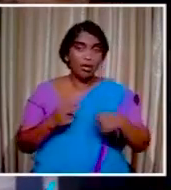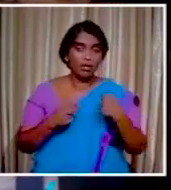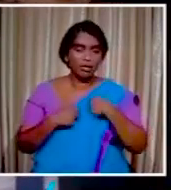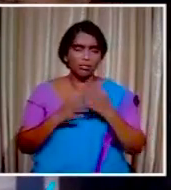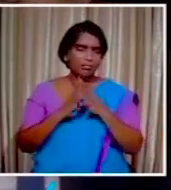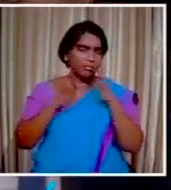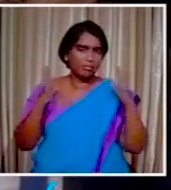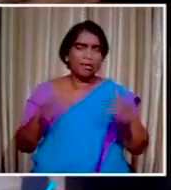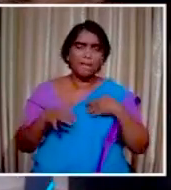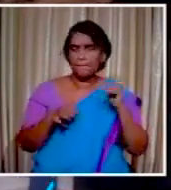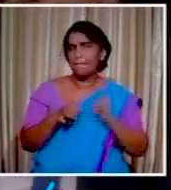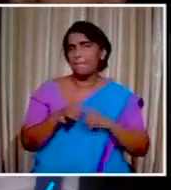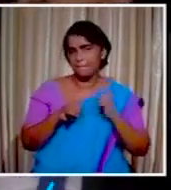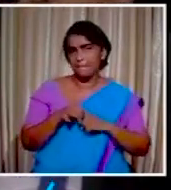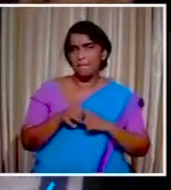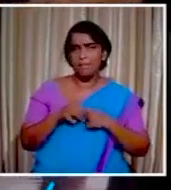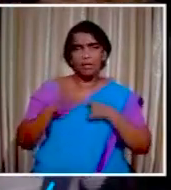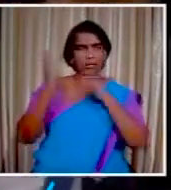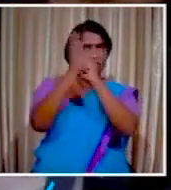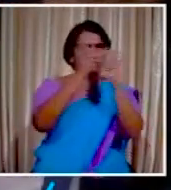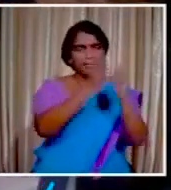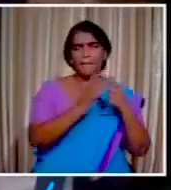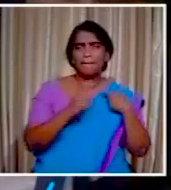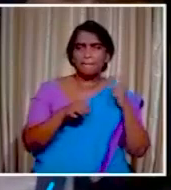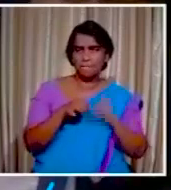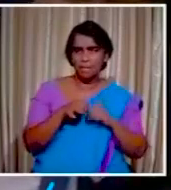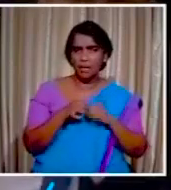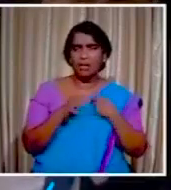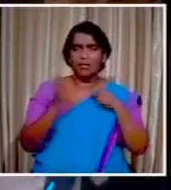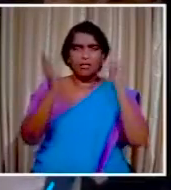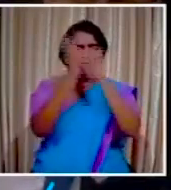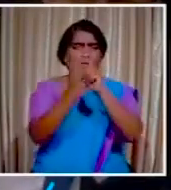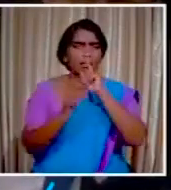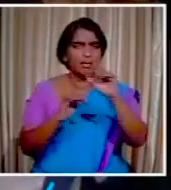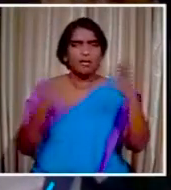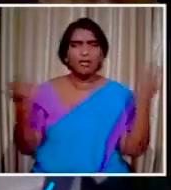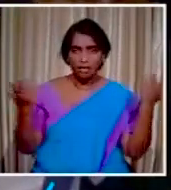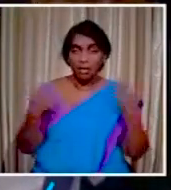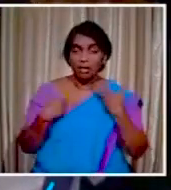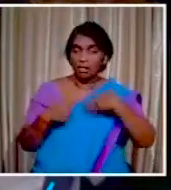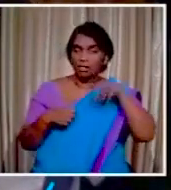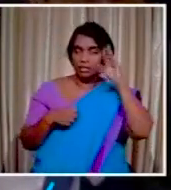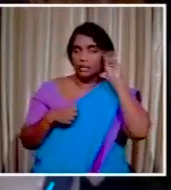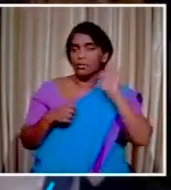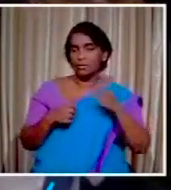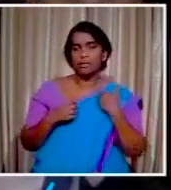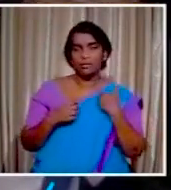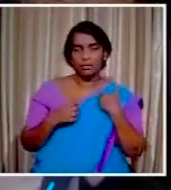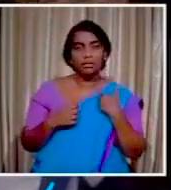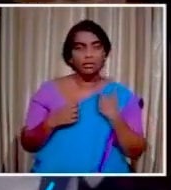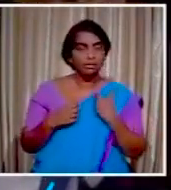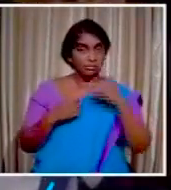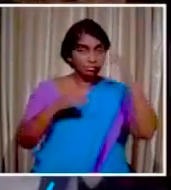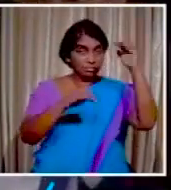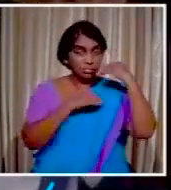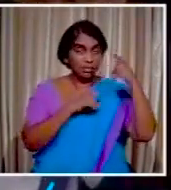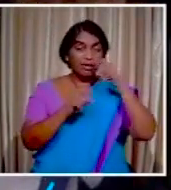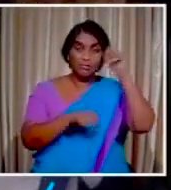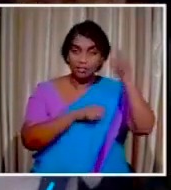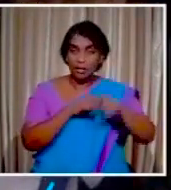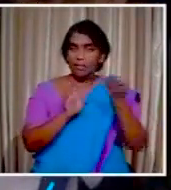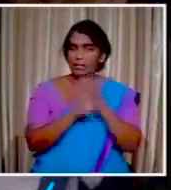බරපතල ප්‍රශ්නයක් තියෙනවා මේ ඇනවුම් පිළිබඳව. ඇයි ඇනවුම් දාන්නේ නැත්තේ? හැබැයි අපි තේරුම් ගන්න ඕන. මේ සැපයුම් කරුවන්ට පහුගිය